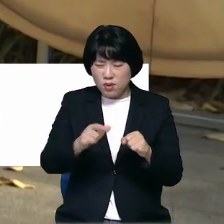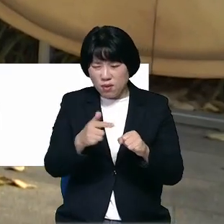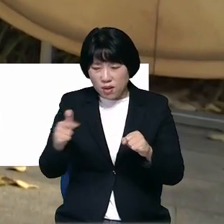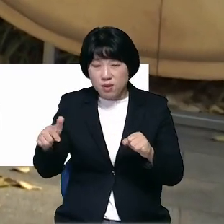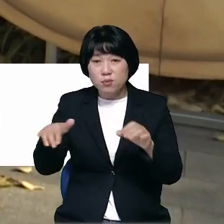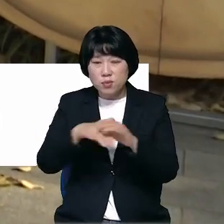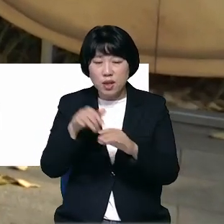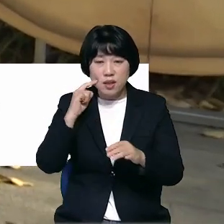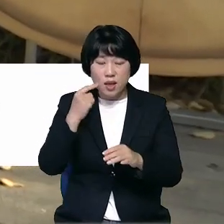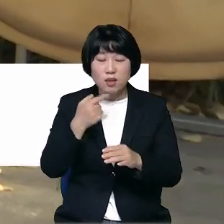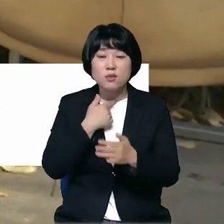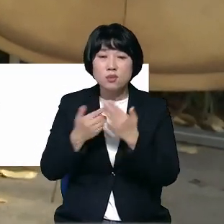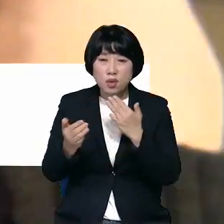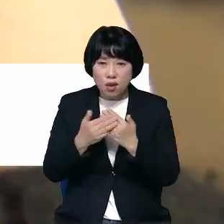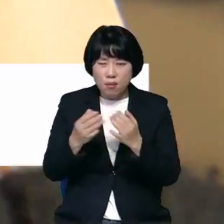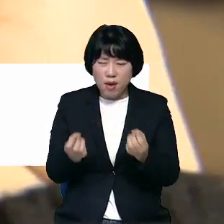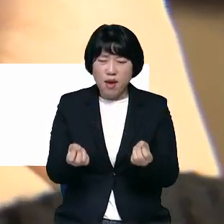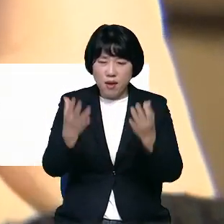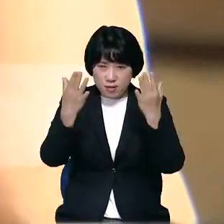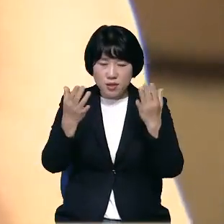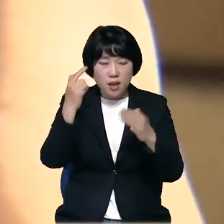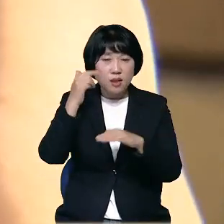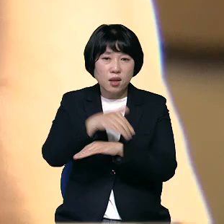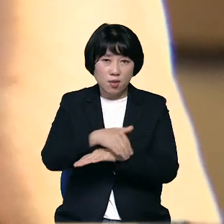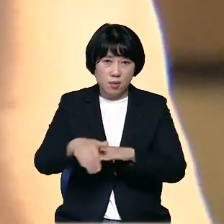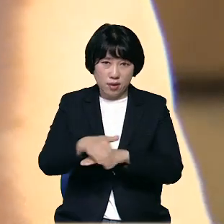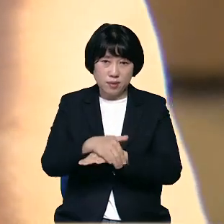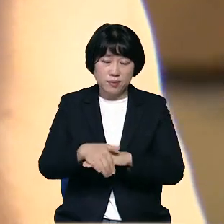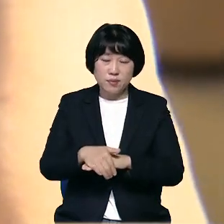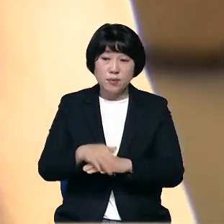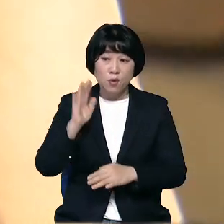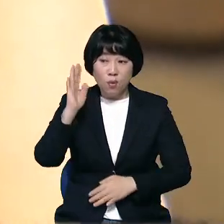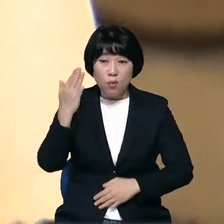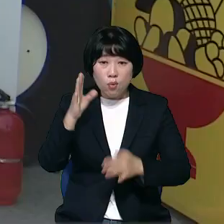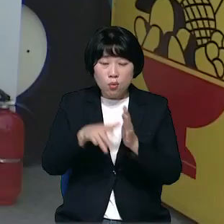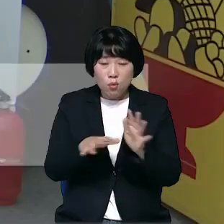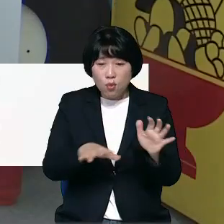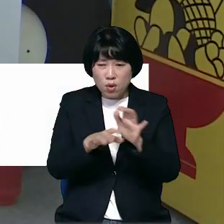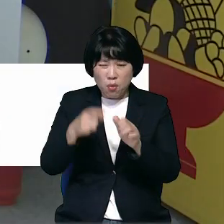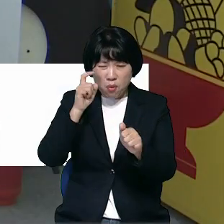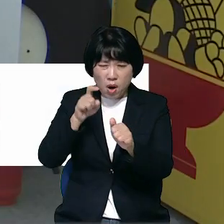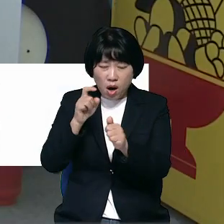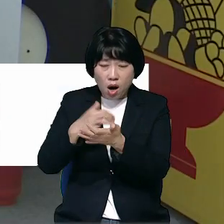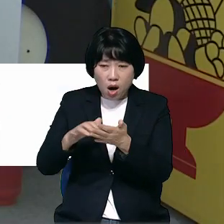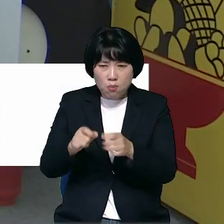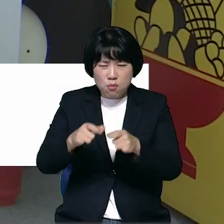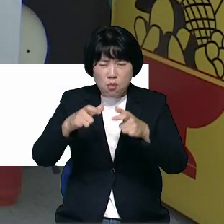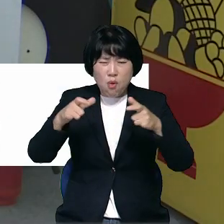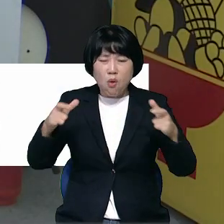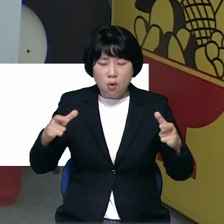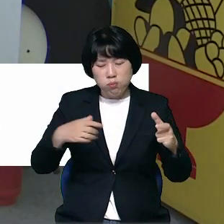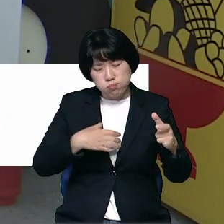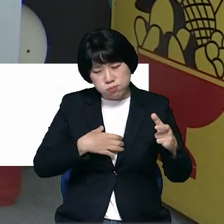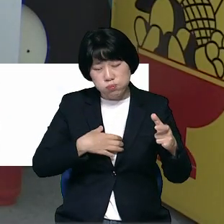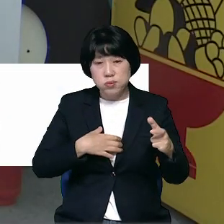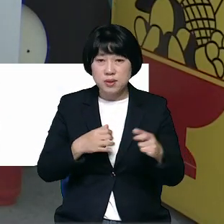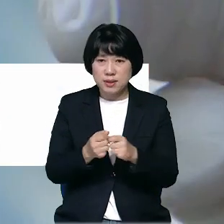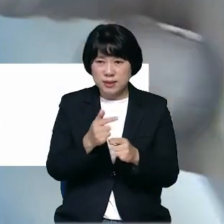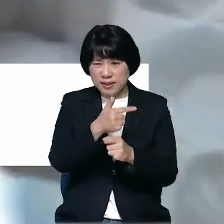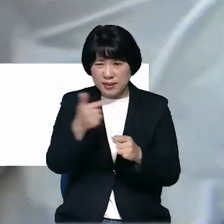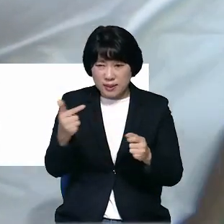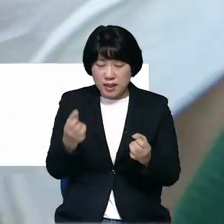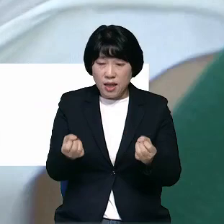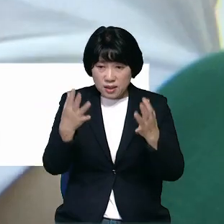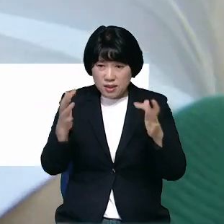다양한 문화예술 체험 행사가 열릴 예정입니다. 최근 코로나19 확진자 증가세를 고려해 대규모 야외